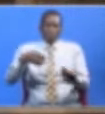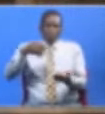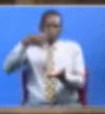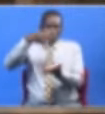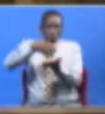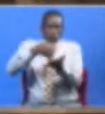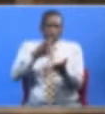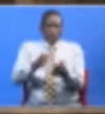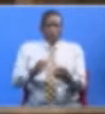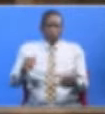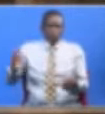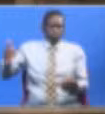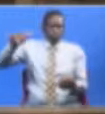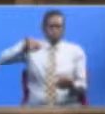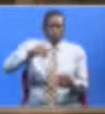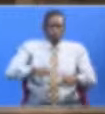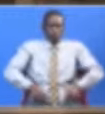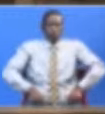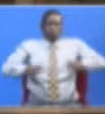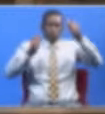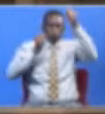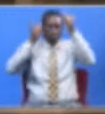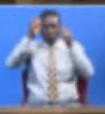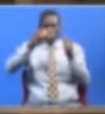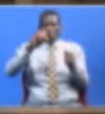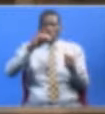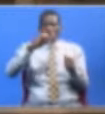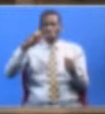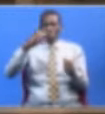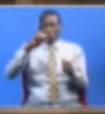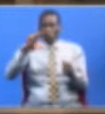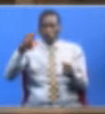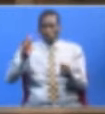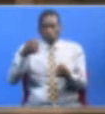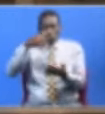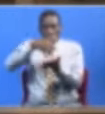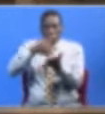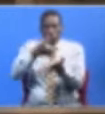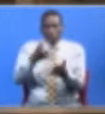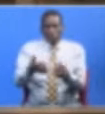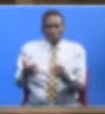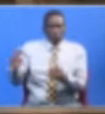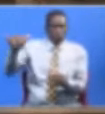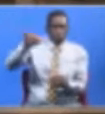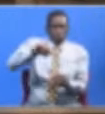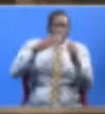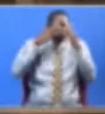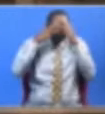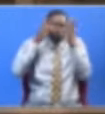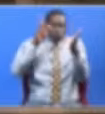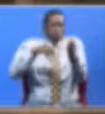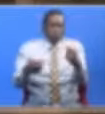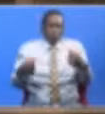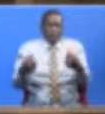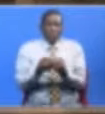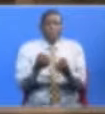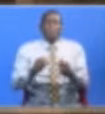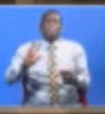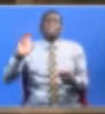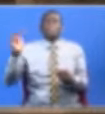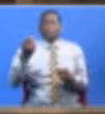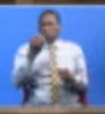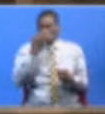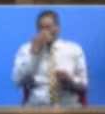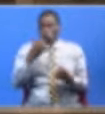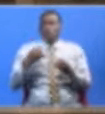hiyo ni Jenerali Mkuu Francis Ogola, alikuwemo kwenye ajali hiyo. Hatujafahamu kipi ambacho kimetokea, rais atakuwa kituelezea.